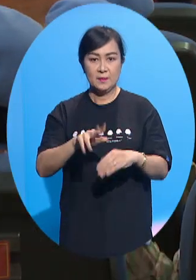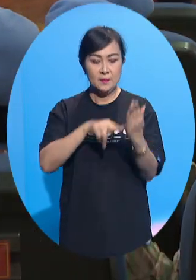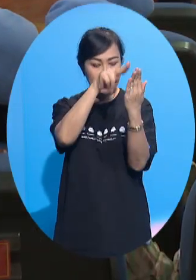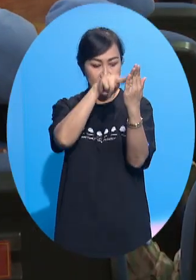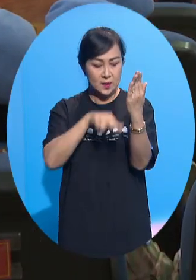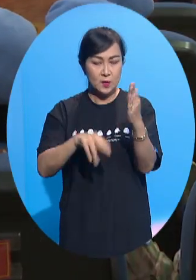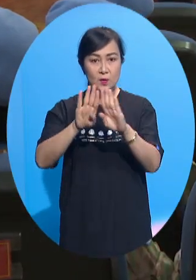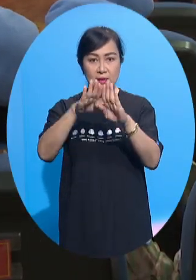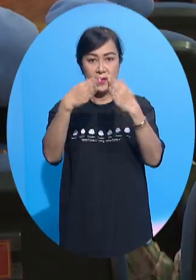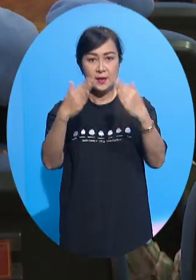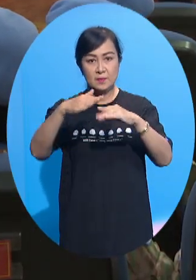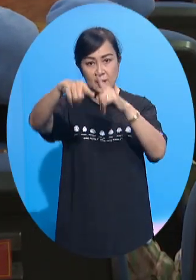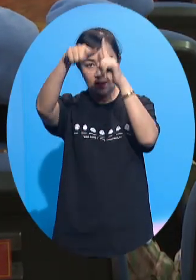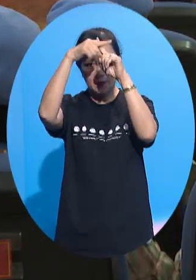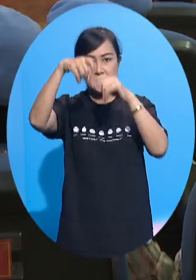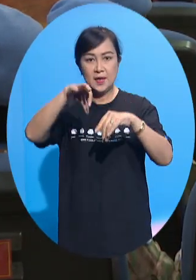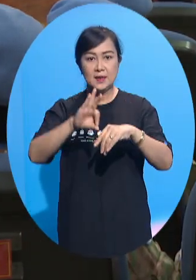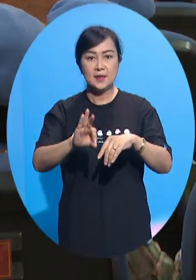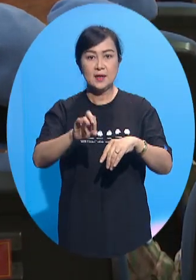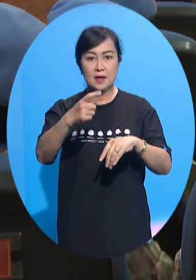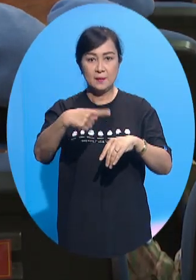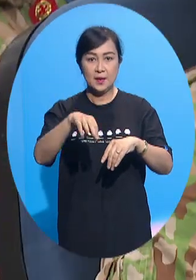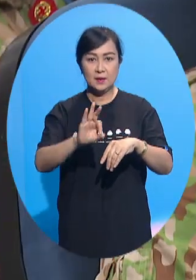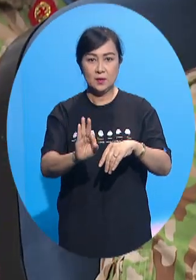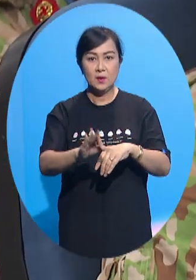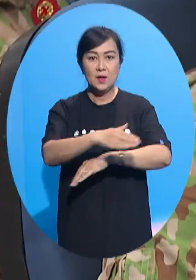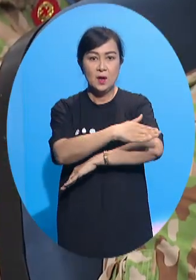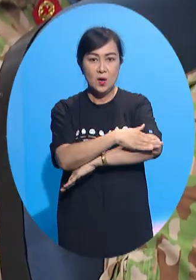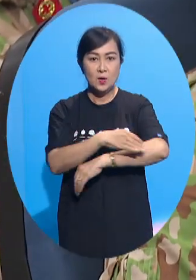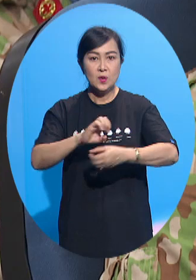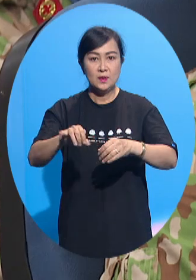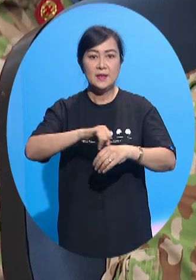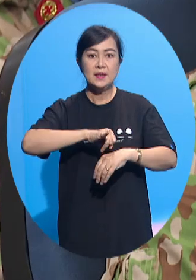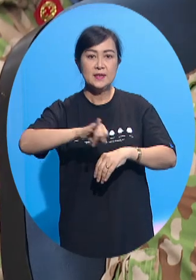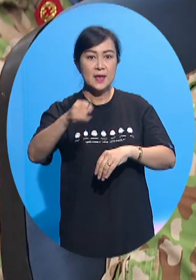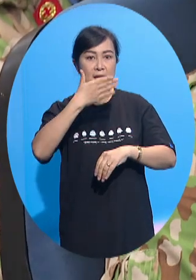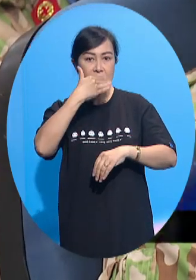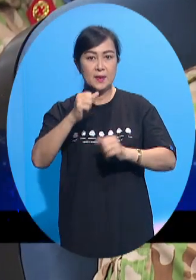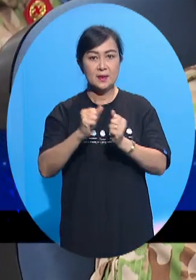cứu phương án triển khai hệ thống bệnh viện điện tử e-hospital nhằm hỗ trợ việc điều trị từ xa,